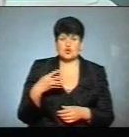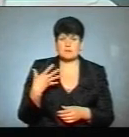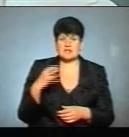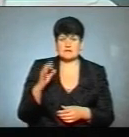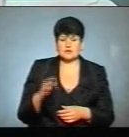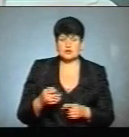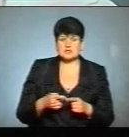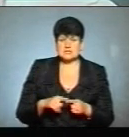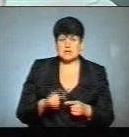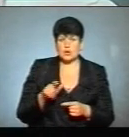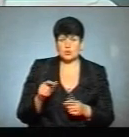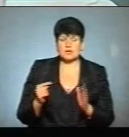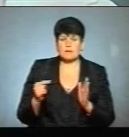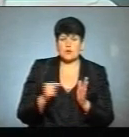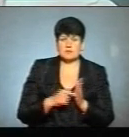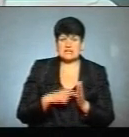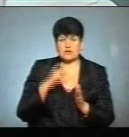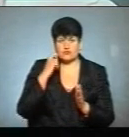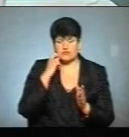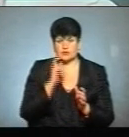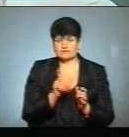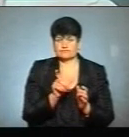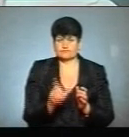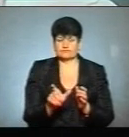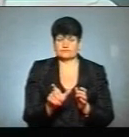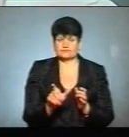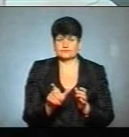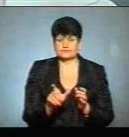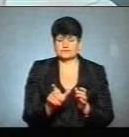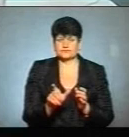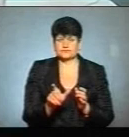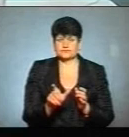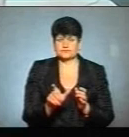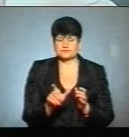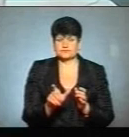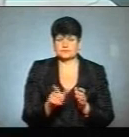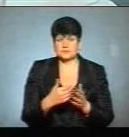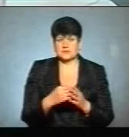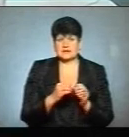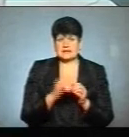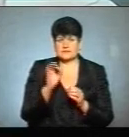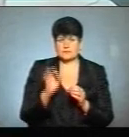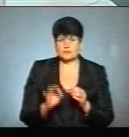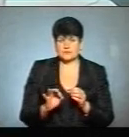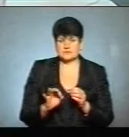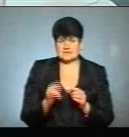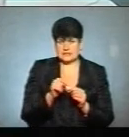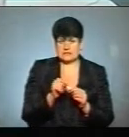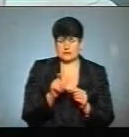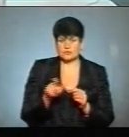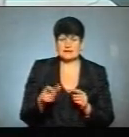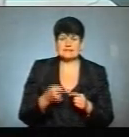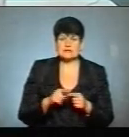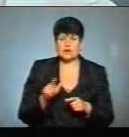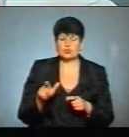45% – це в нас люди, які попадають в певну вікову категорію. І 10% – 10 з них – це є люди,